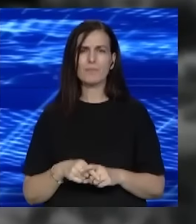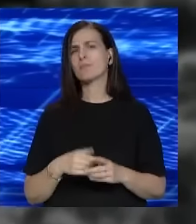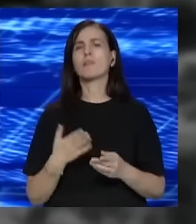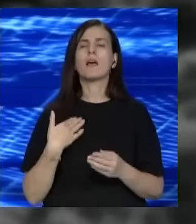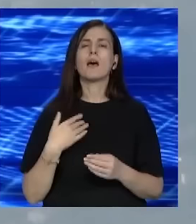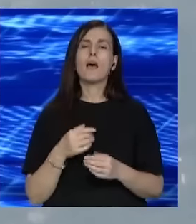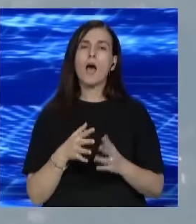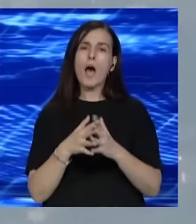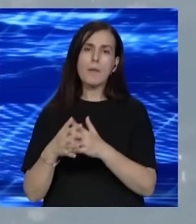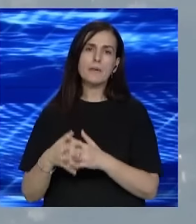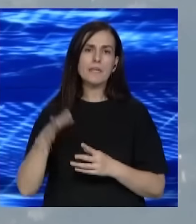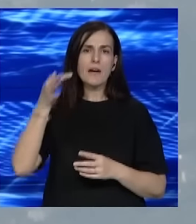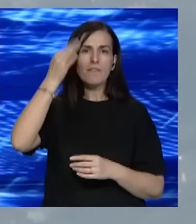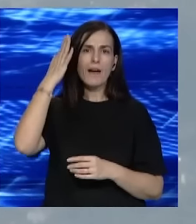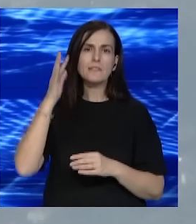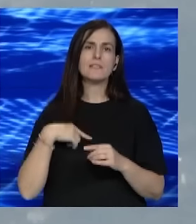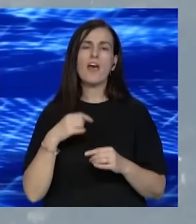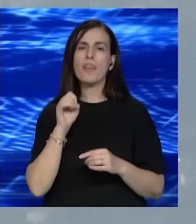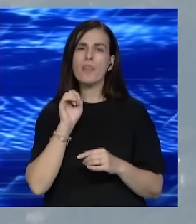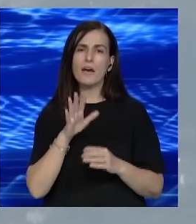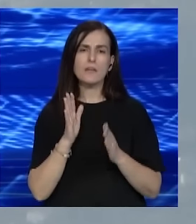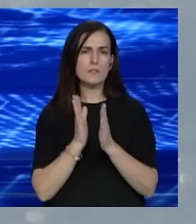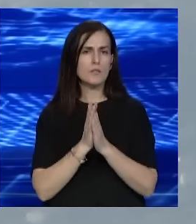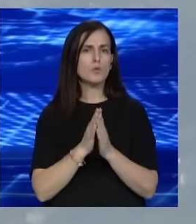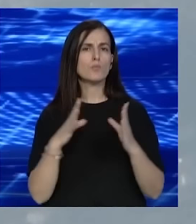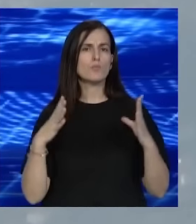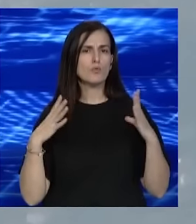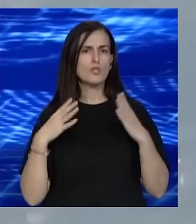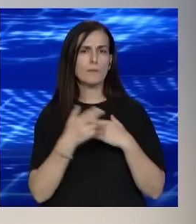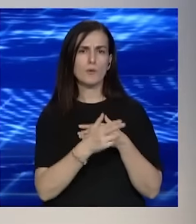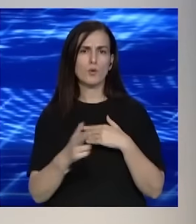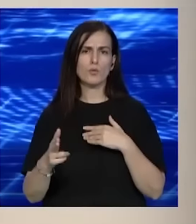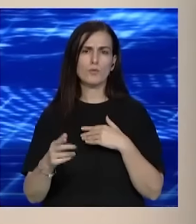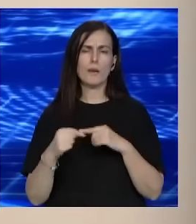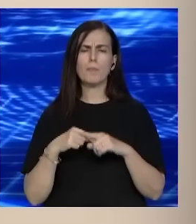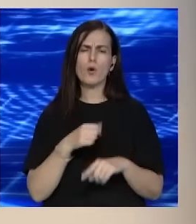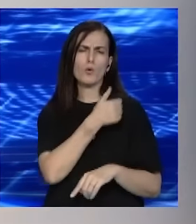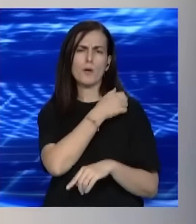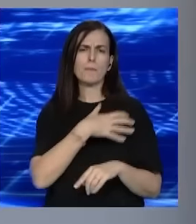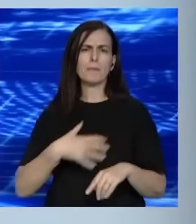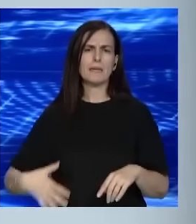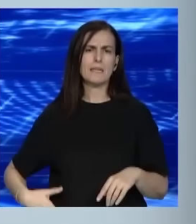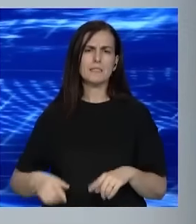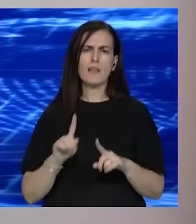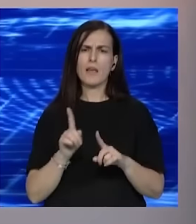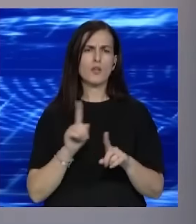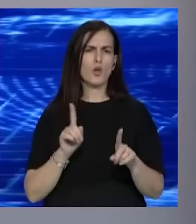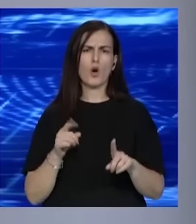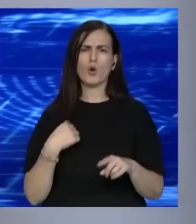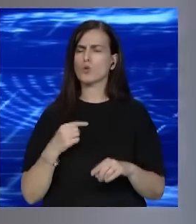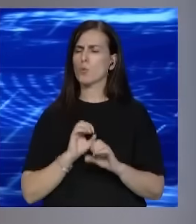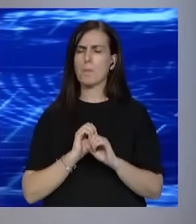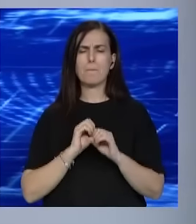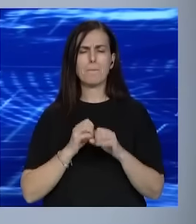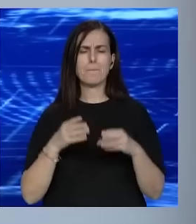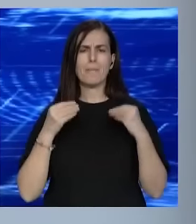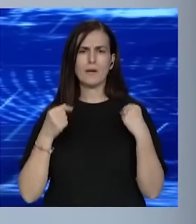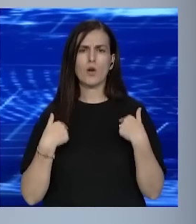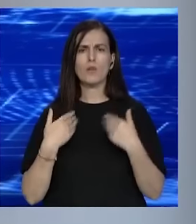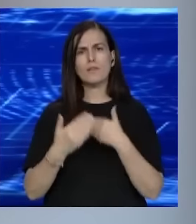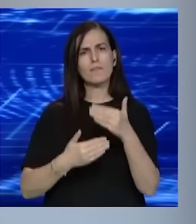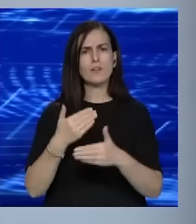me Hezbollahun, të cilin tha se qeveria e tij as nuk i ishte përgjigjur me rrugë zyrtare. Netanyahu i bëri thirrje ushtrisë të vazhdonte me fuqi të plotë në